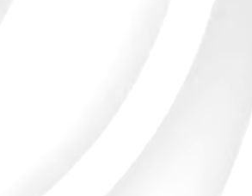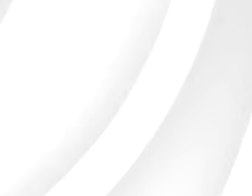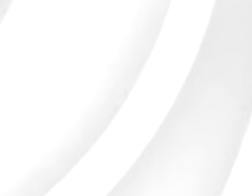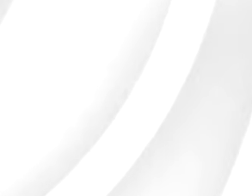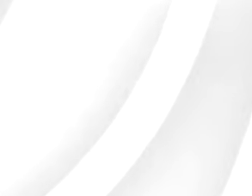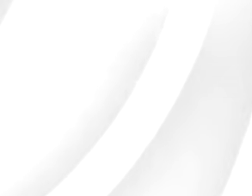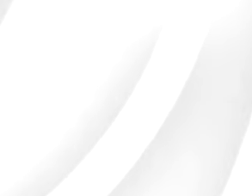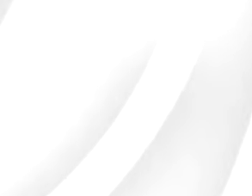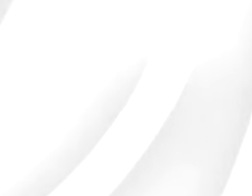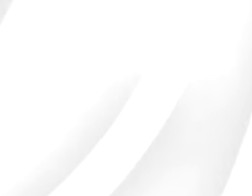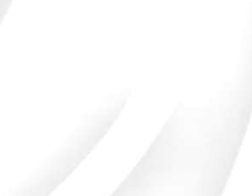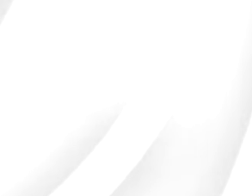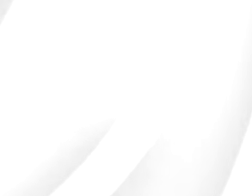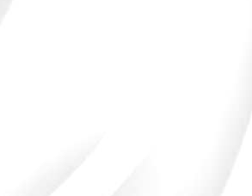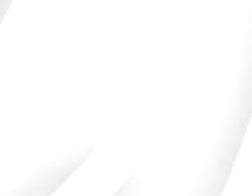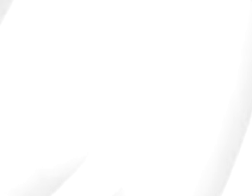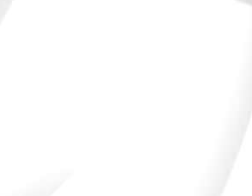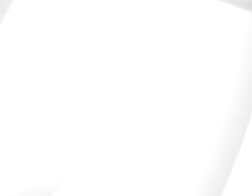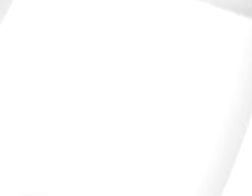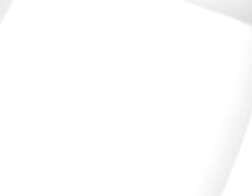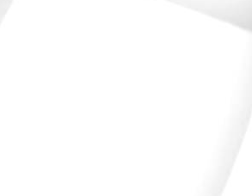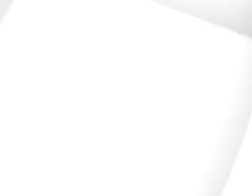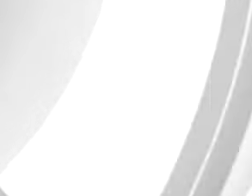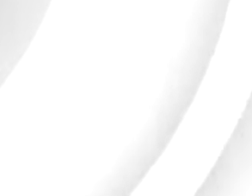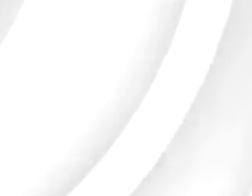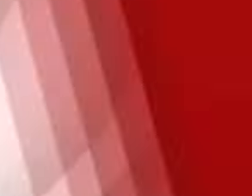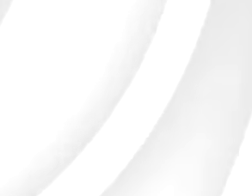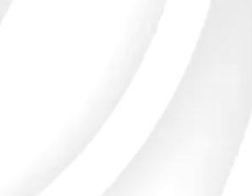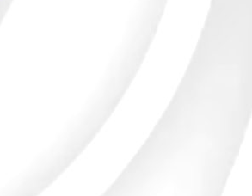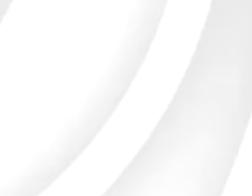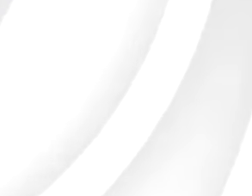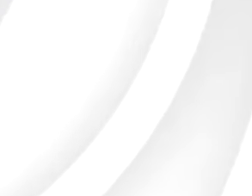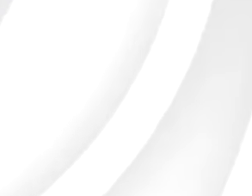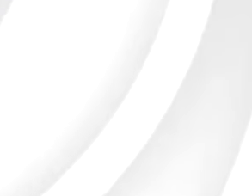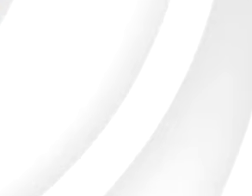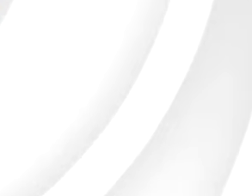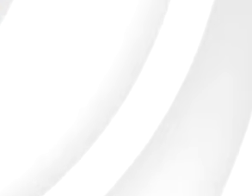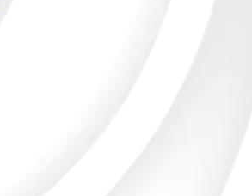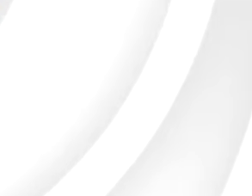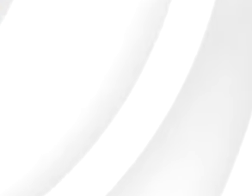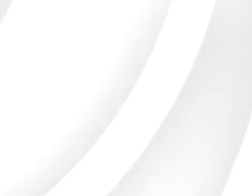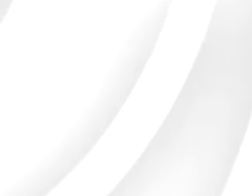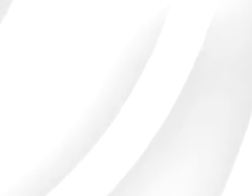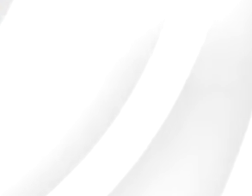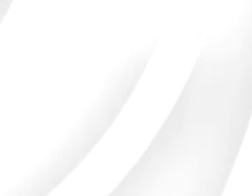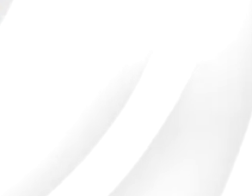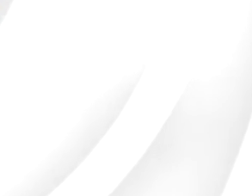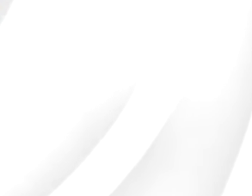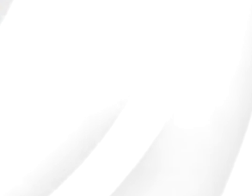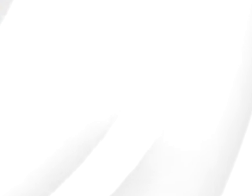Biyernes sa TV Patrol. Alas 6:30 ng gabi hanggang Sabado at Linggo sa TV